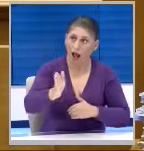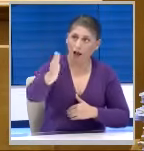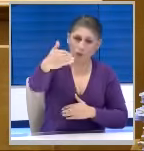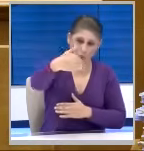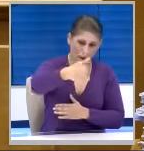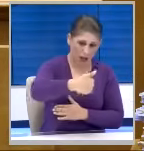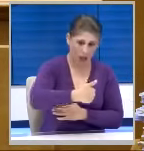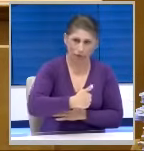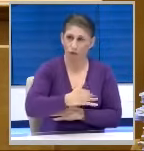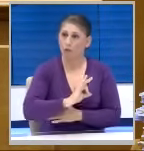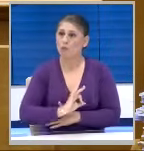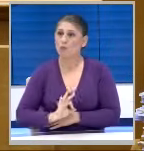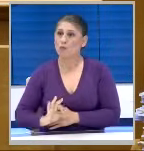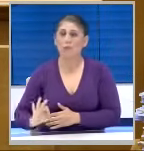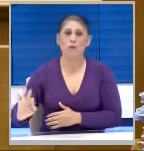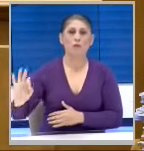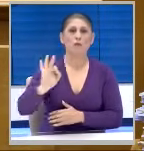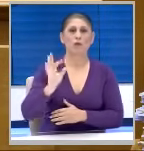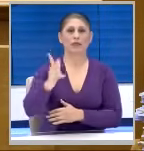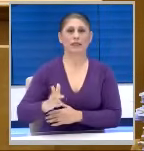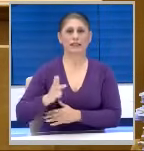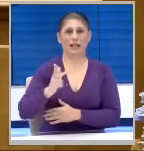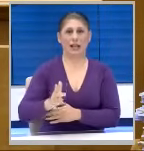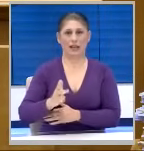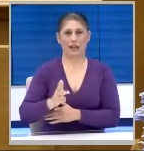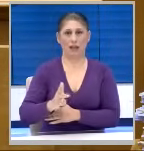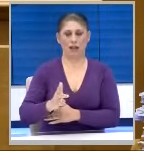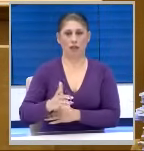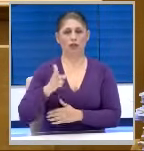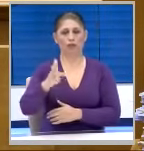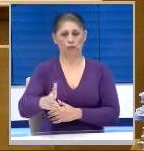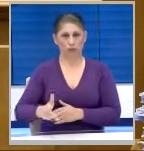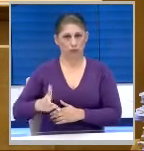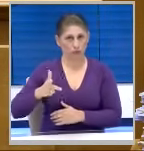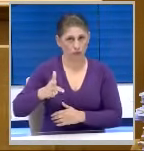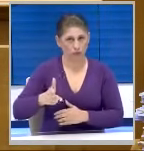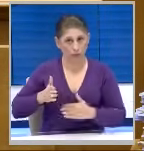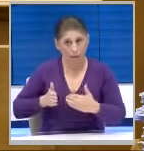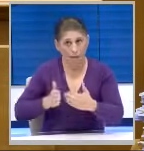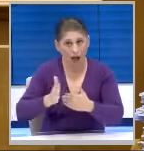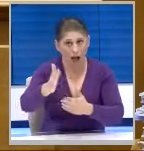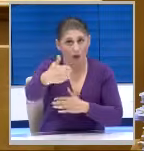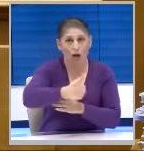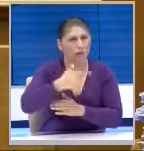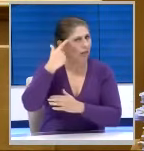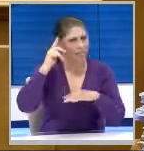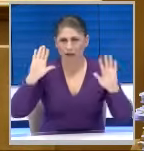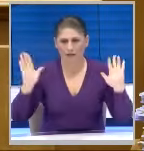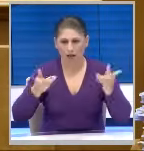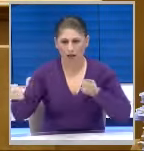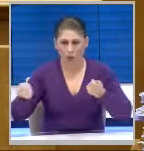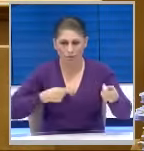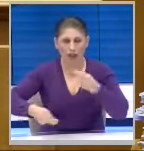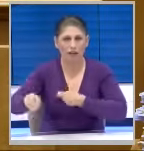καθόδου βρισκόντουσαν τα τρένα κατά την πορεία τους σύμφωνη δεν